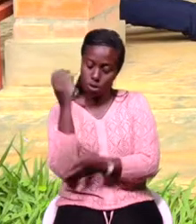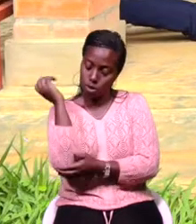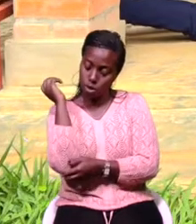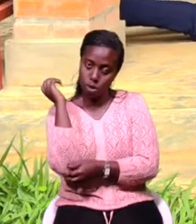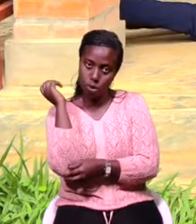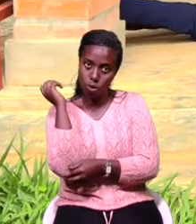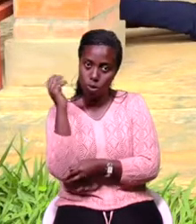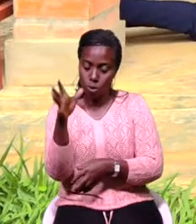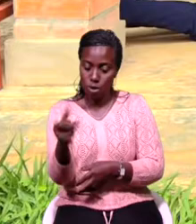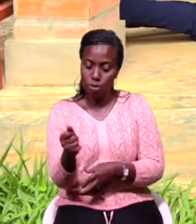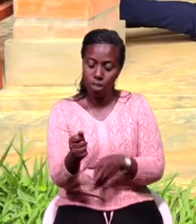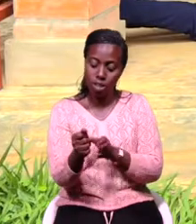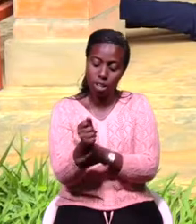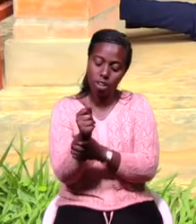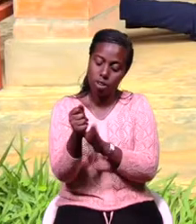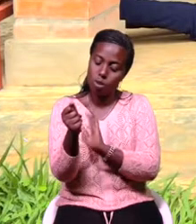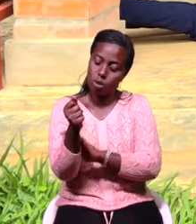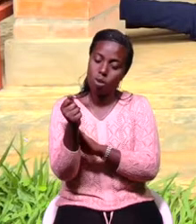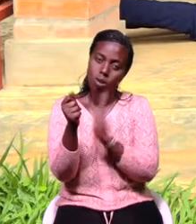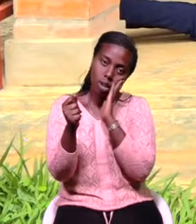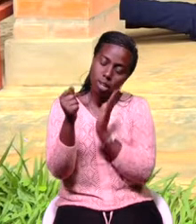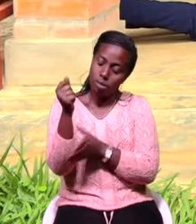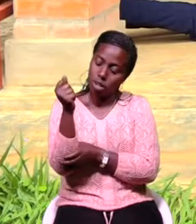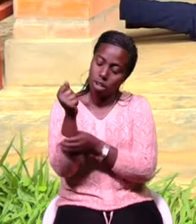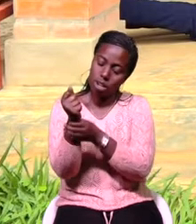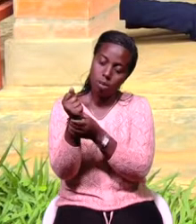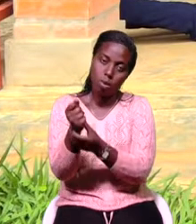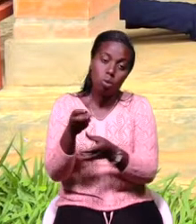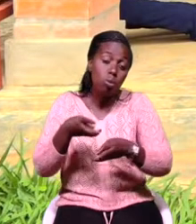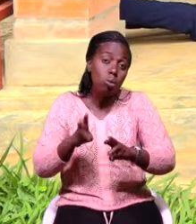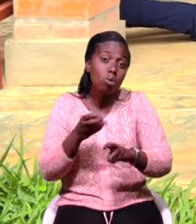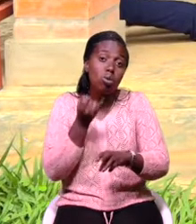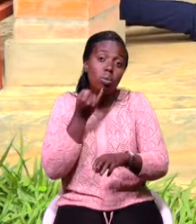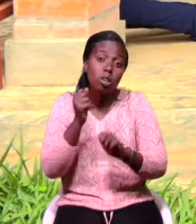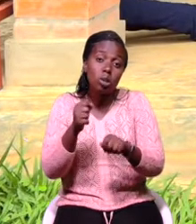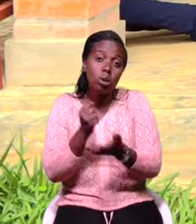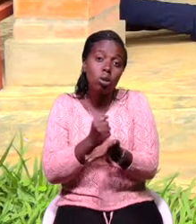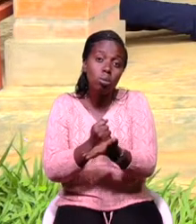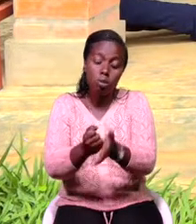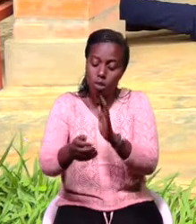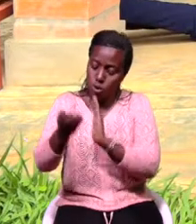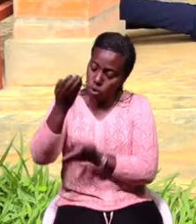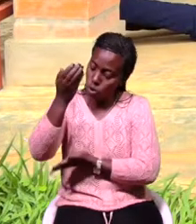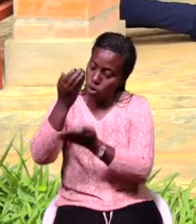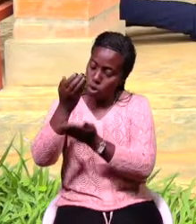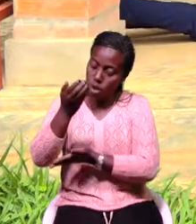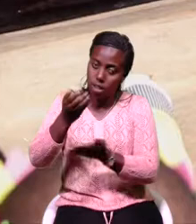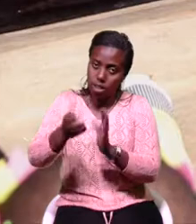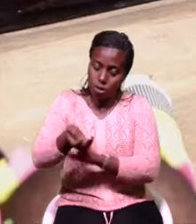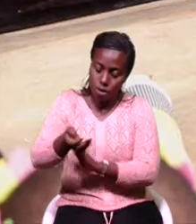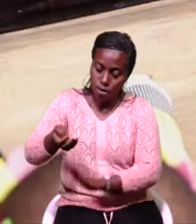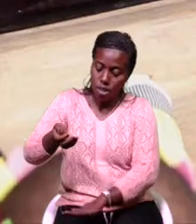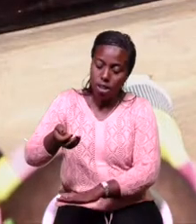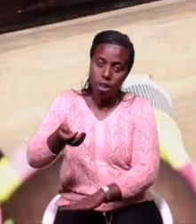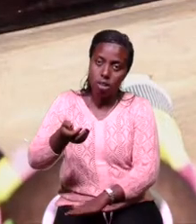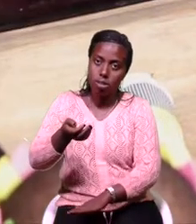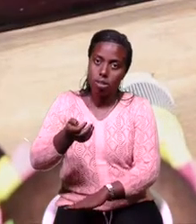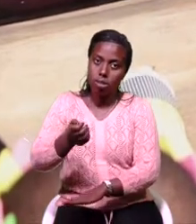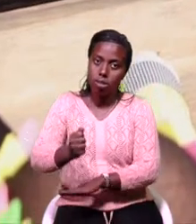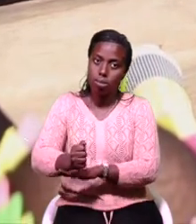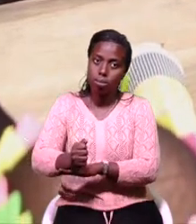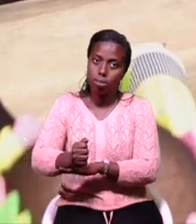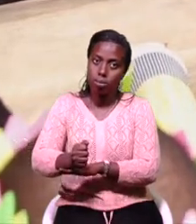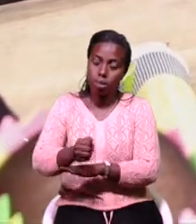urafata ukaryamisha akaboko kuburyo ki umwana umufasha uru ruhande rukaba ari rwo rufata hasi